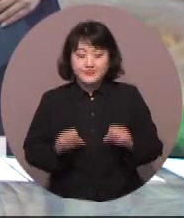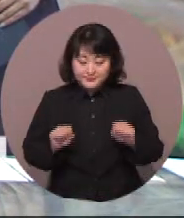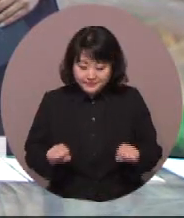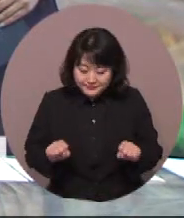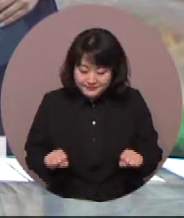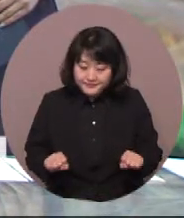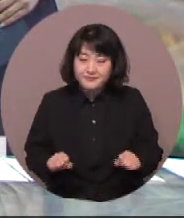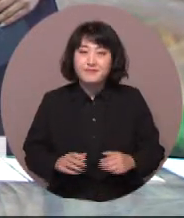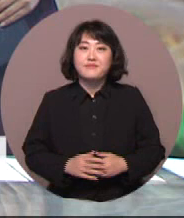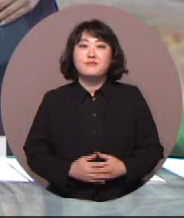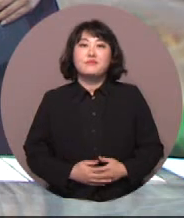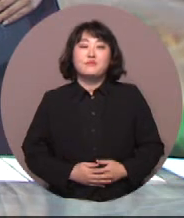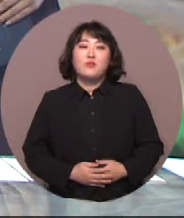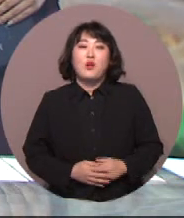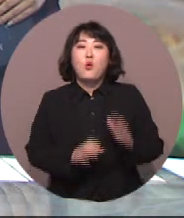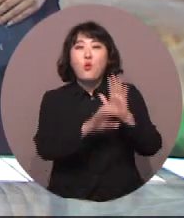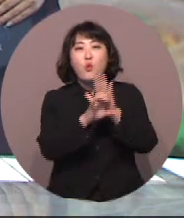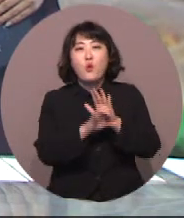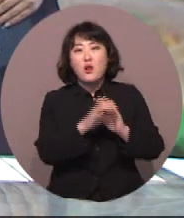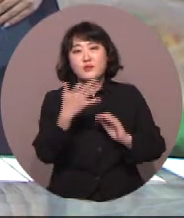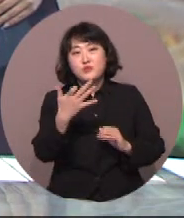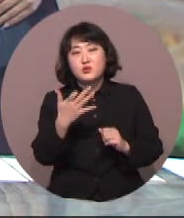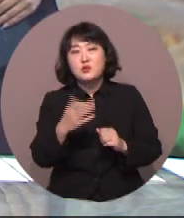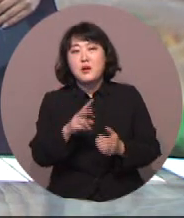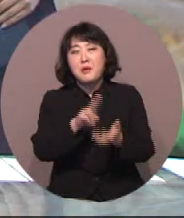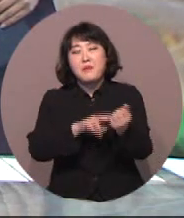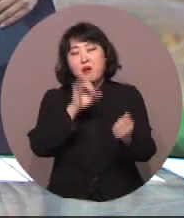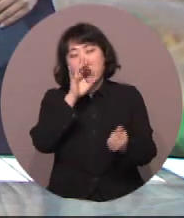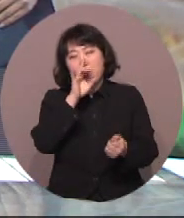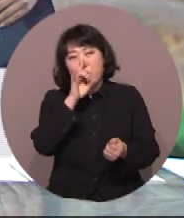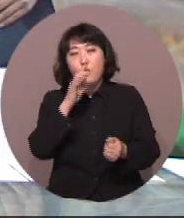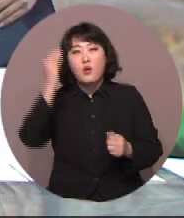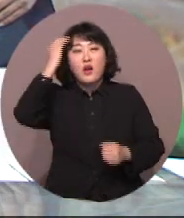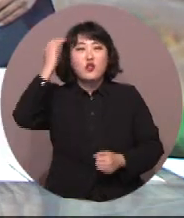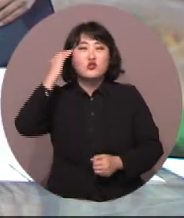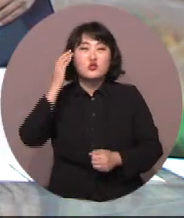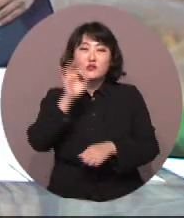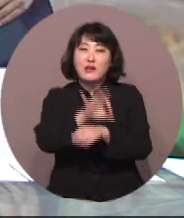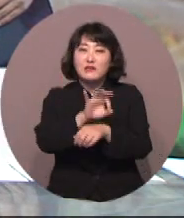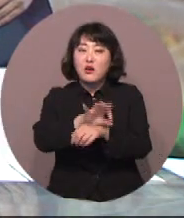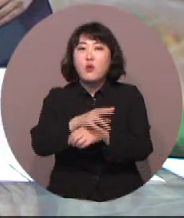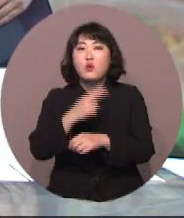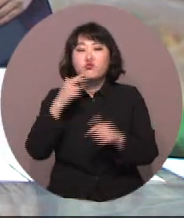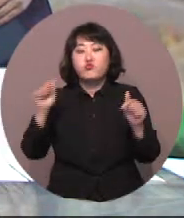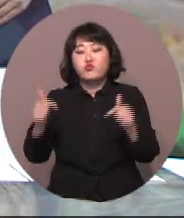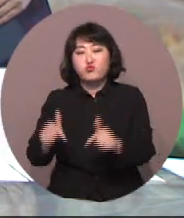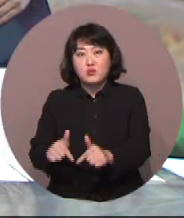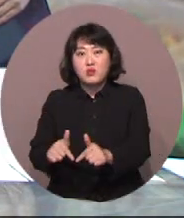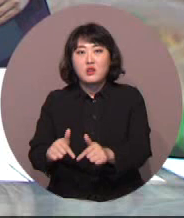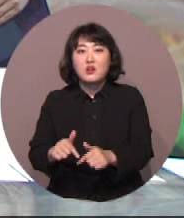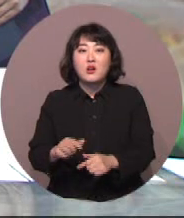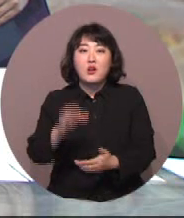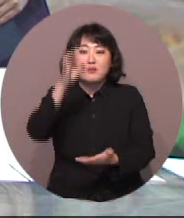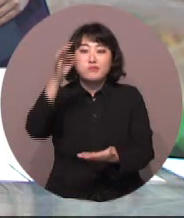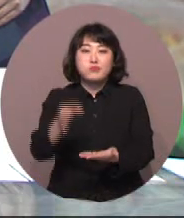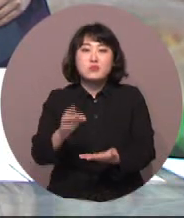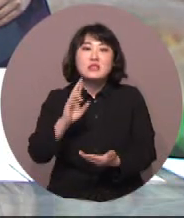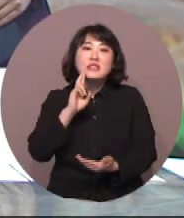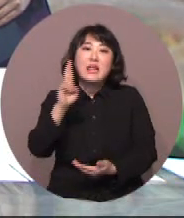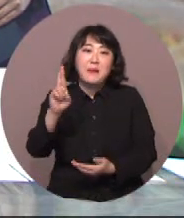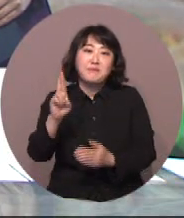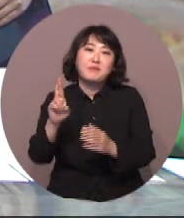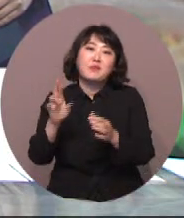여러분 안녕하십니까 코로나 입으로 판로가 막히고 국내에 소비까지 줄어들면서 금 약한 인삼 가격 의 좀처럼